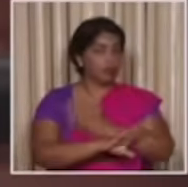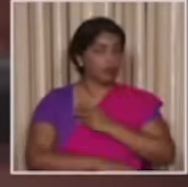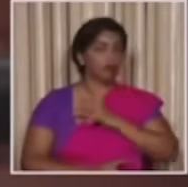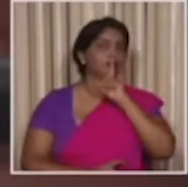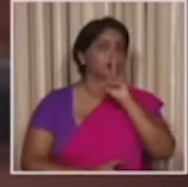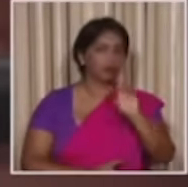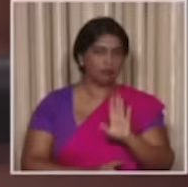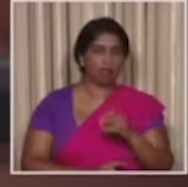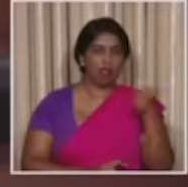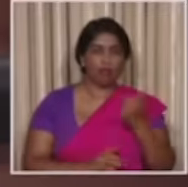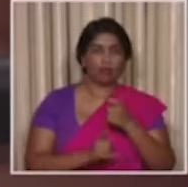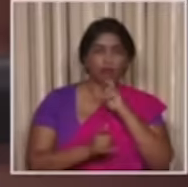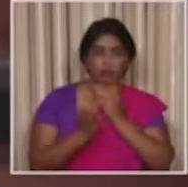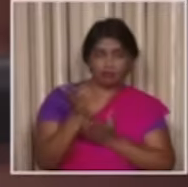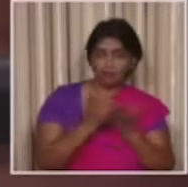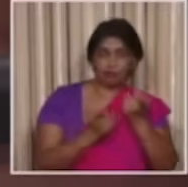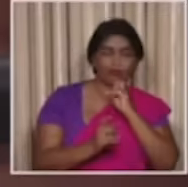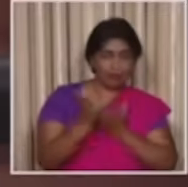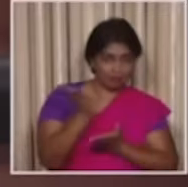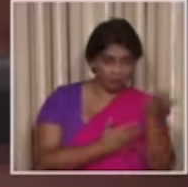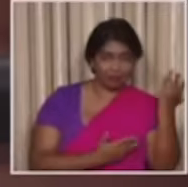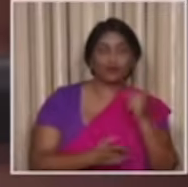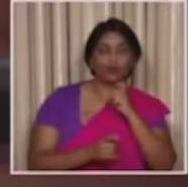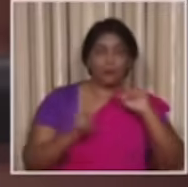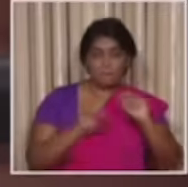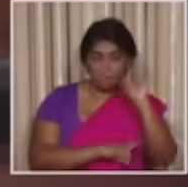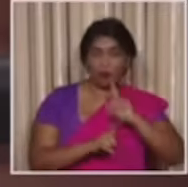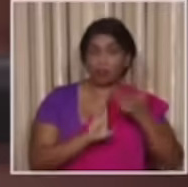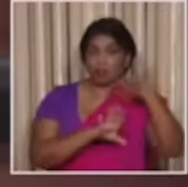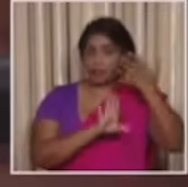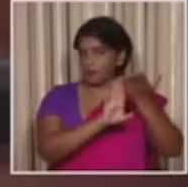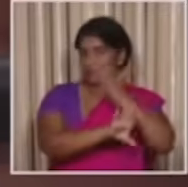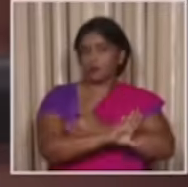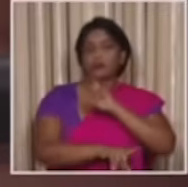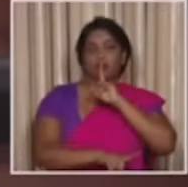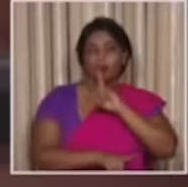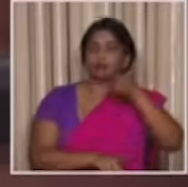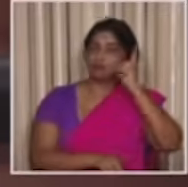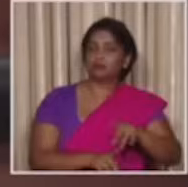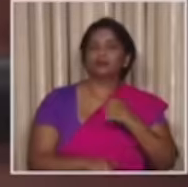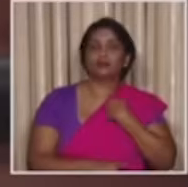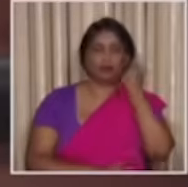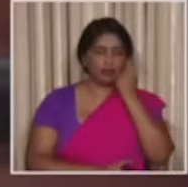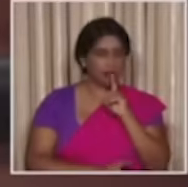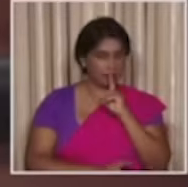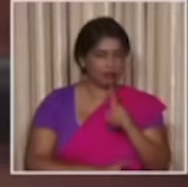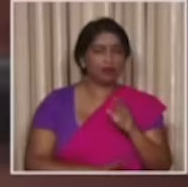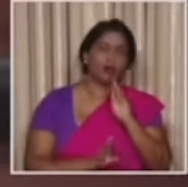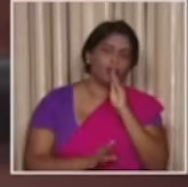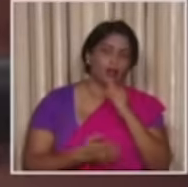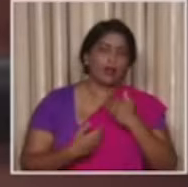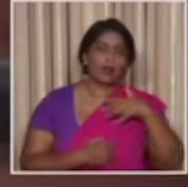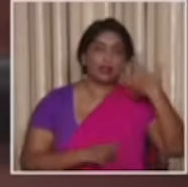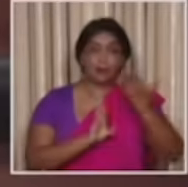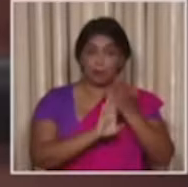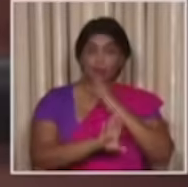යුතුයි. අලුත් මෝෂන් එකක් ඉදිරිපත් කරනවා නම් දින 5කට පෙර පාර්ලිමේන්තුවට දැනුම් දීලා ඒ යෝජනාව ඉදිරිපත් කරන්න ඕනේ. ඒතර අඩුම තරම අපි දින